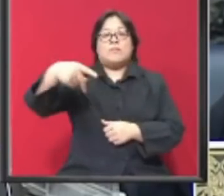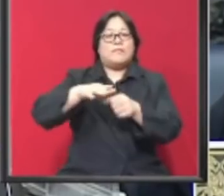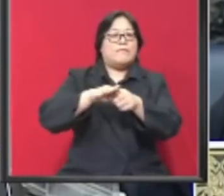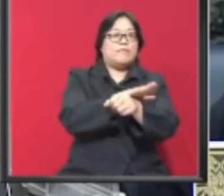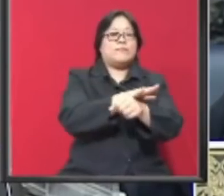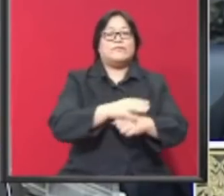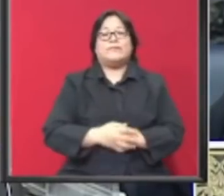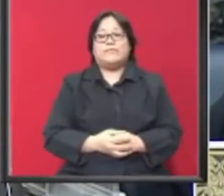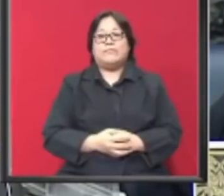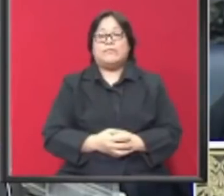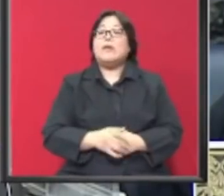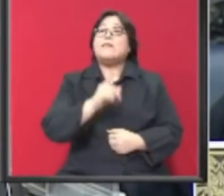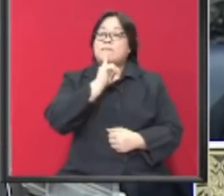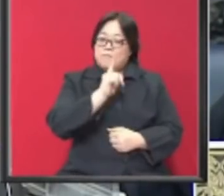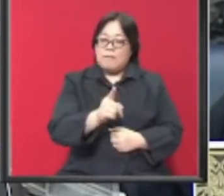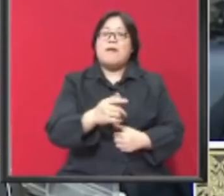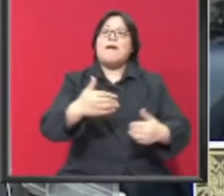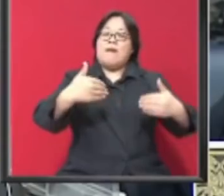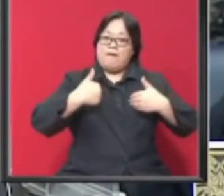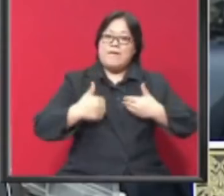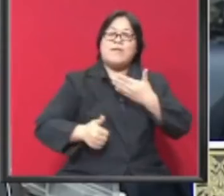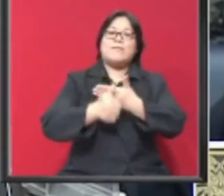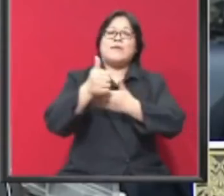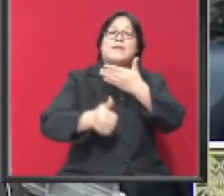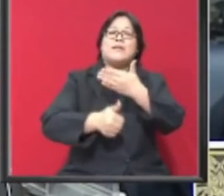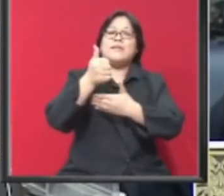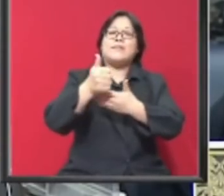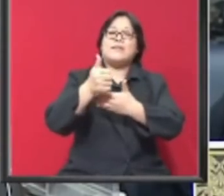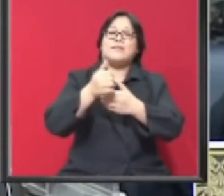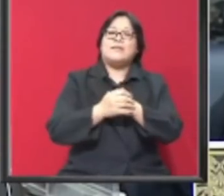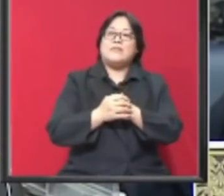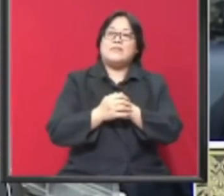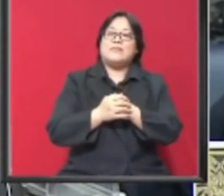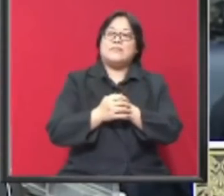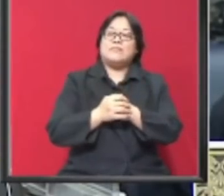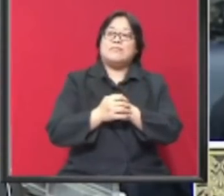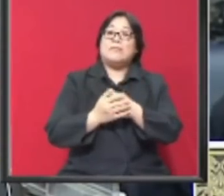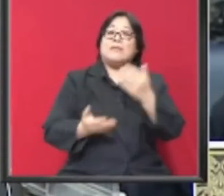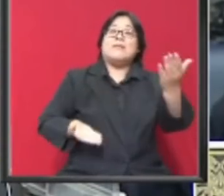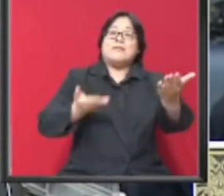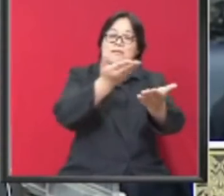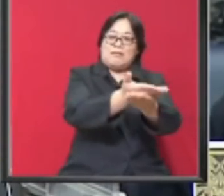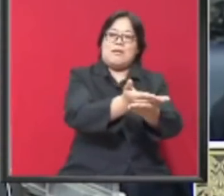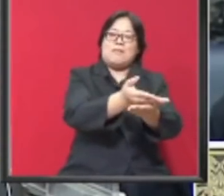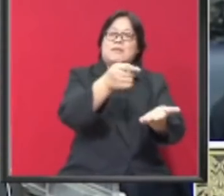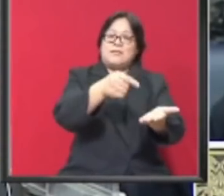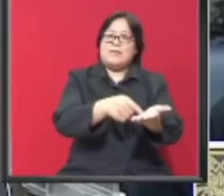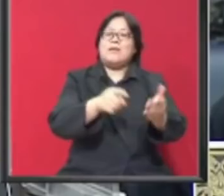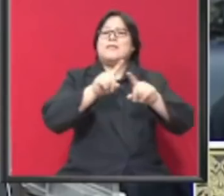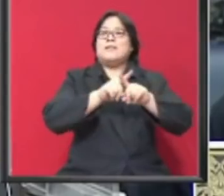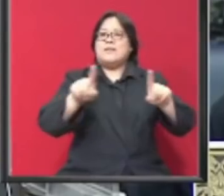sepenuhnya ini memang ada bahayanya jika diamalkan cadangan cadangan ini